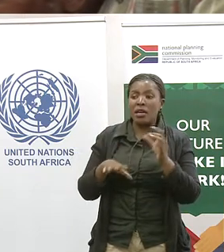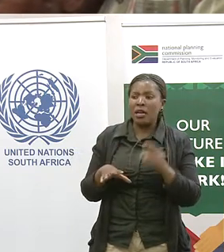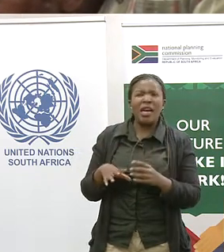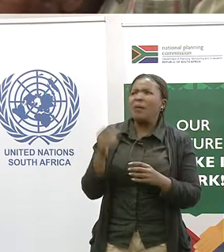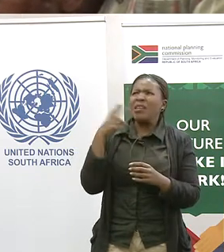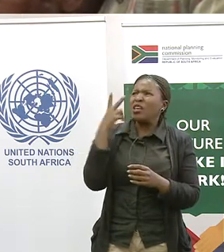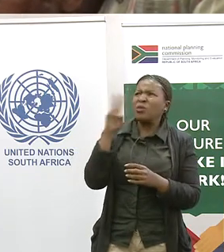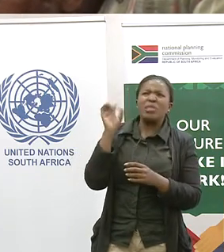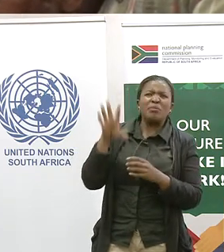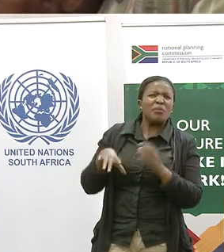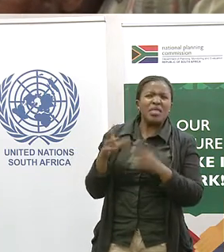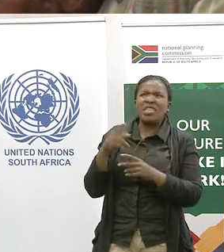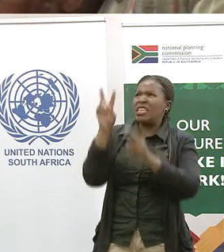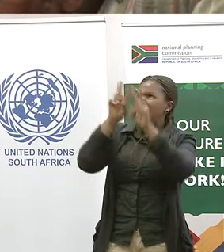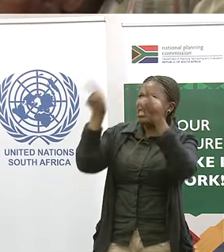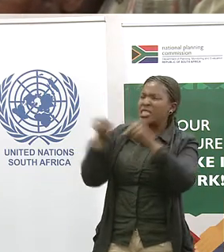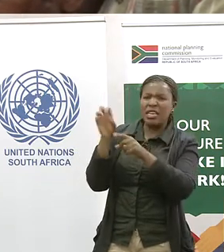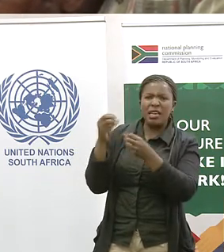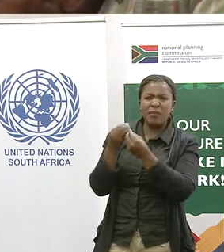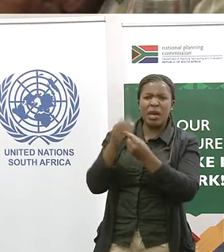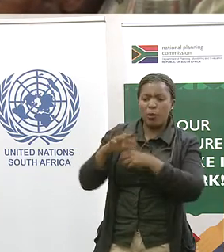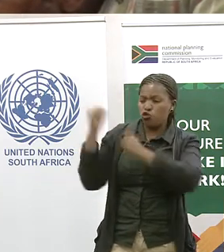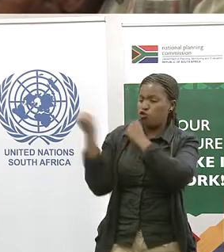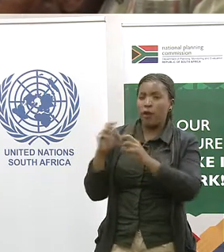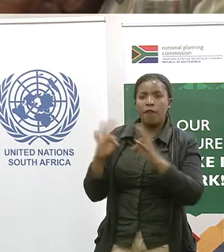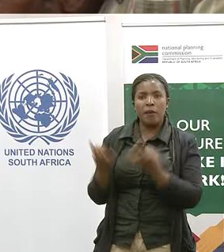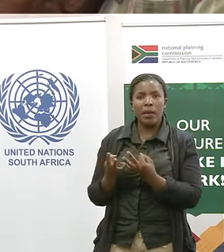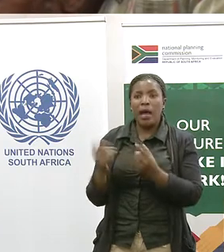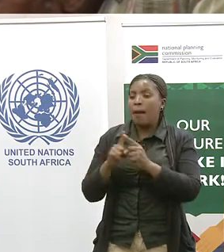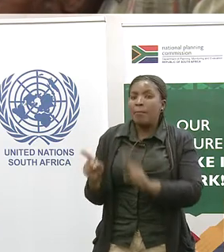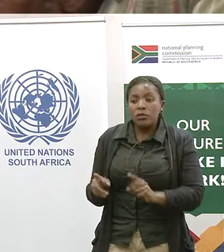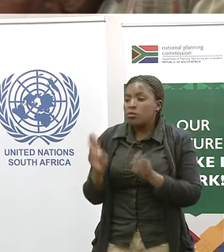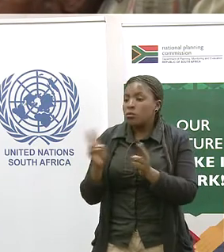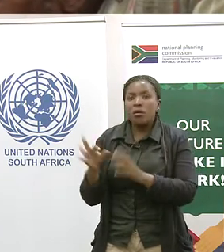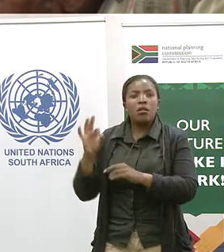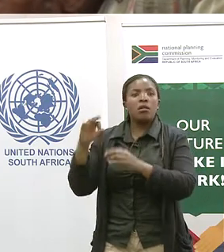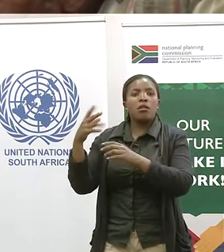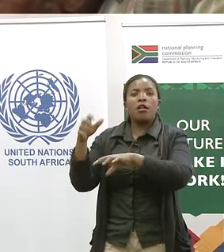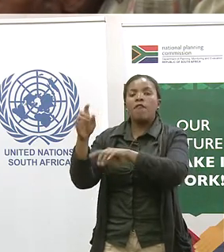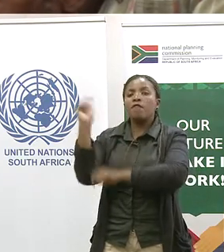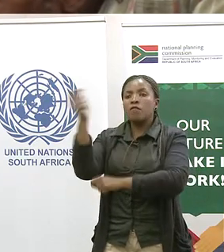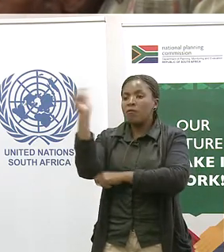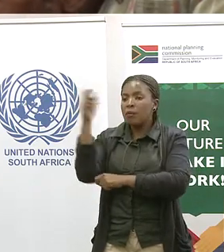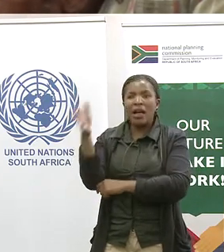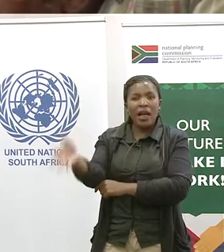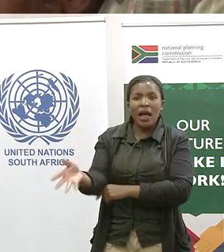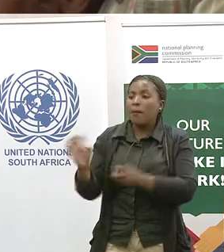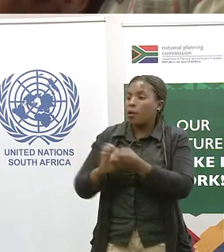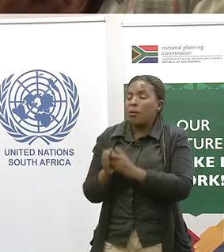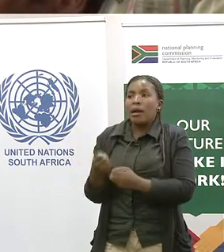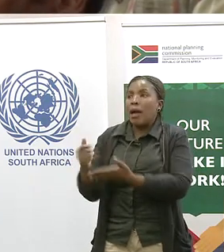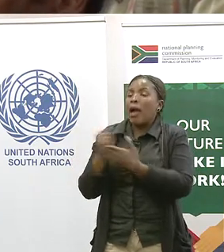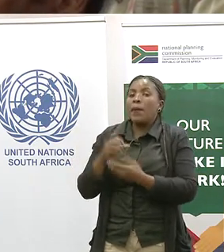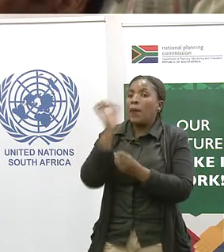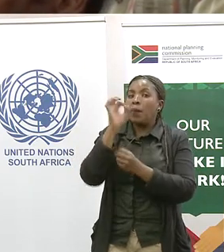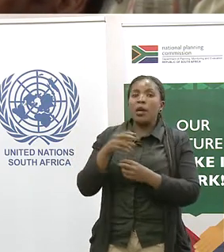families. Thina esendaweni zasemakhaya ngempela kwenzakalani ngathi isomama bey'ngane ey'khubazekile. Ngoba uthole ukuthi uma ngabe kufika